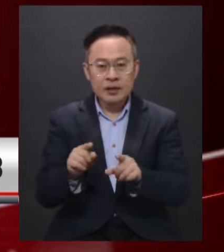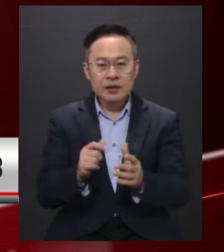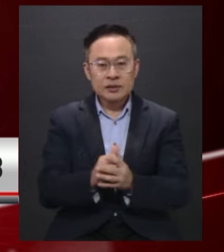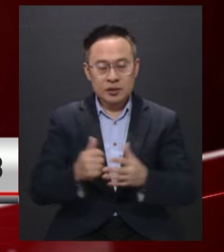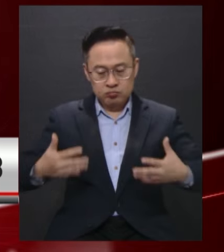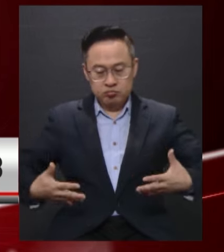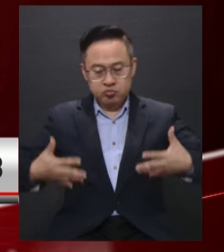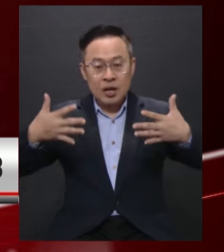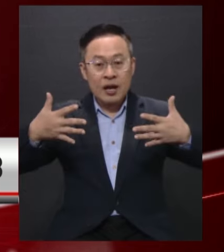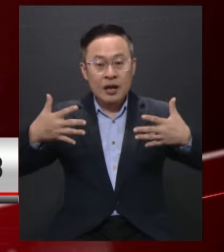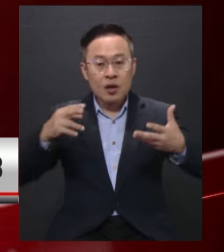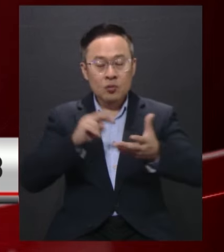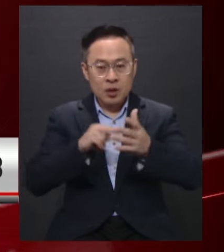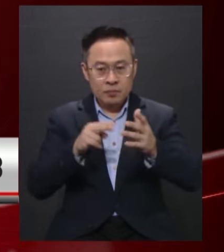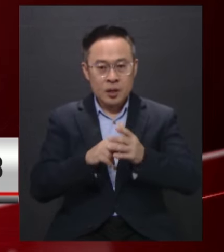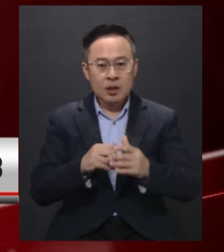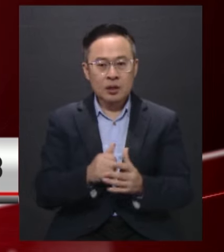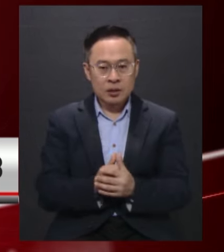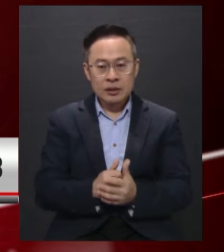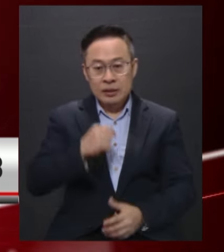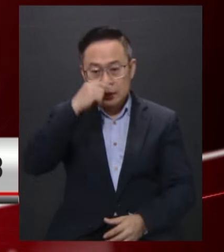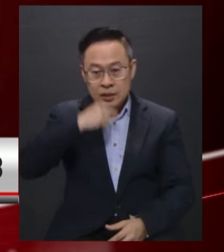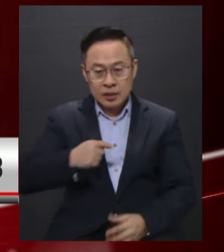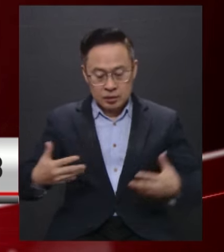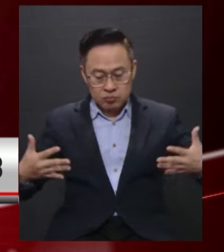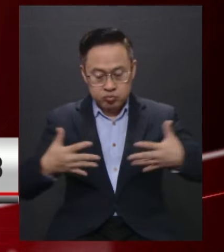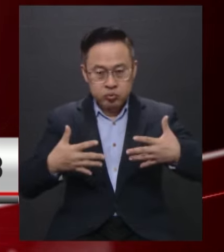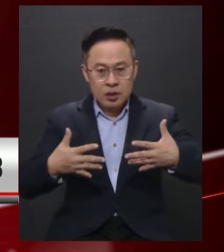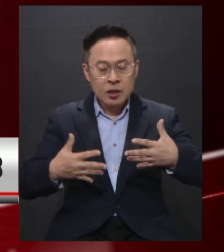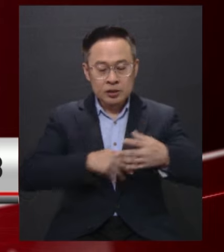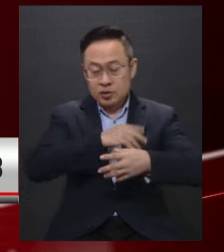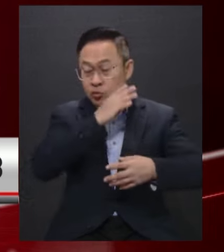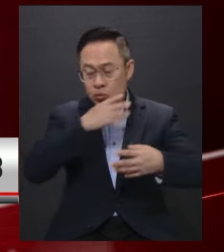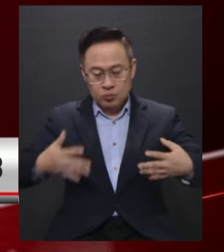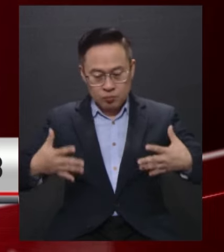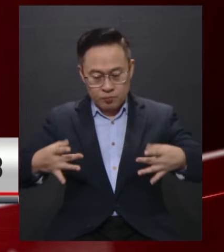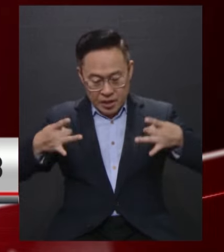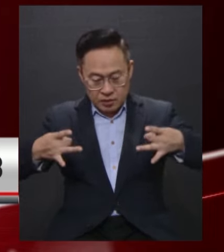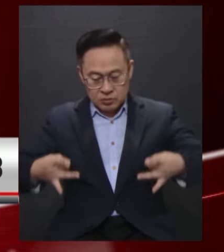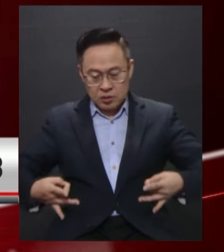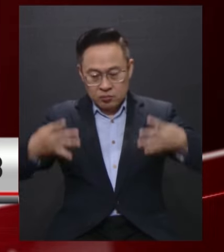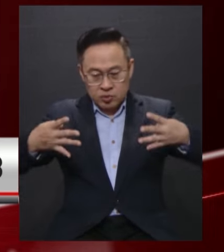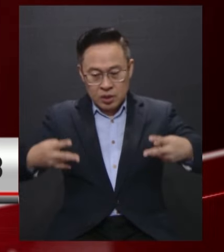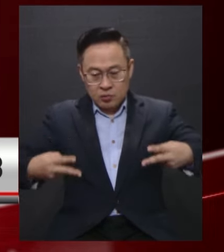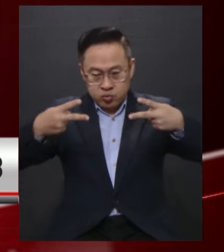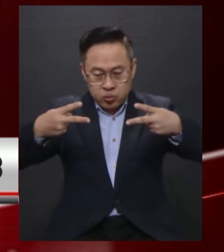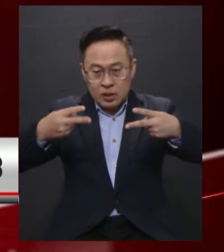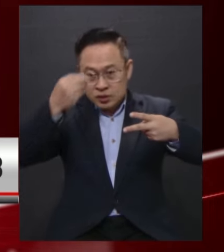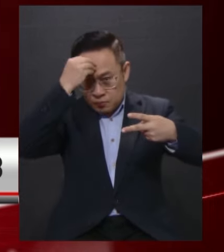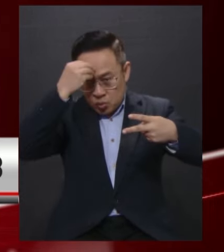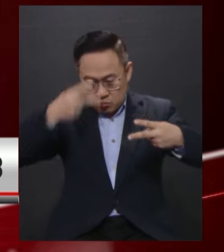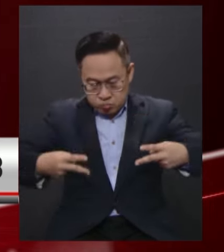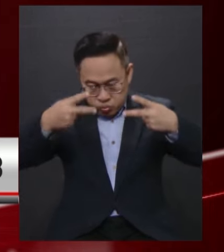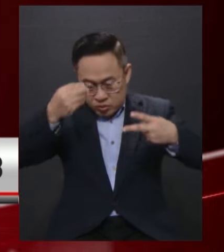วถ้าเราทะลุผ่านเข้าไปได้มีโอกาสจะเจอกับทีมชาติญี่ปุ ่ นในรอบรองชนะเลิศแต่ว่านะตอนนี้ให้ดูแบบเกมต่อเกมไปก่อน ถูกต้